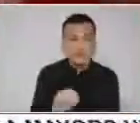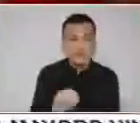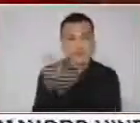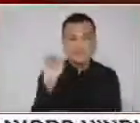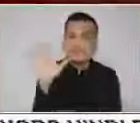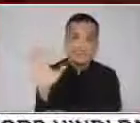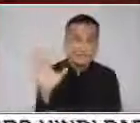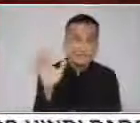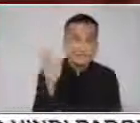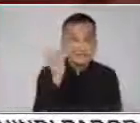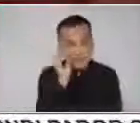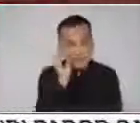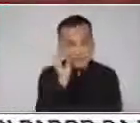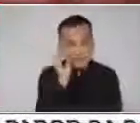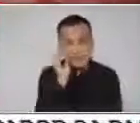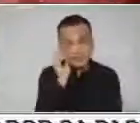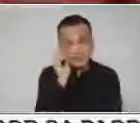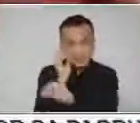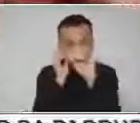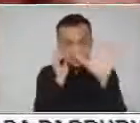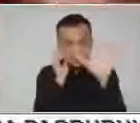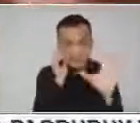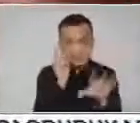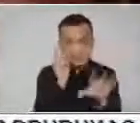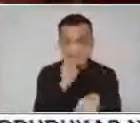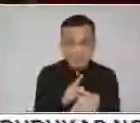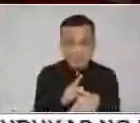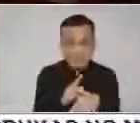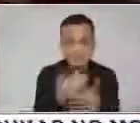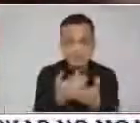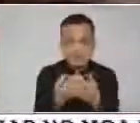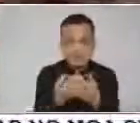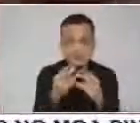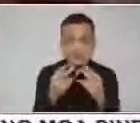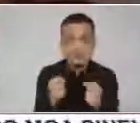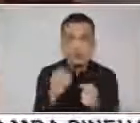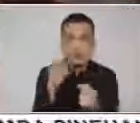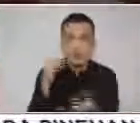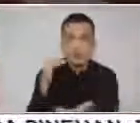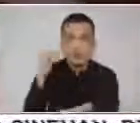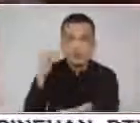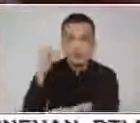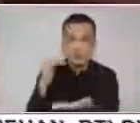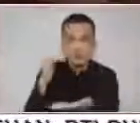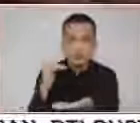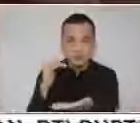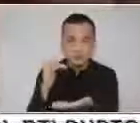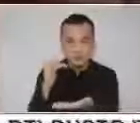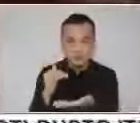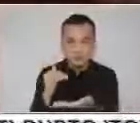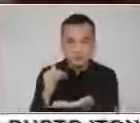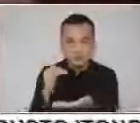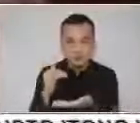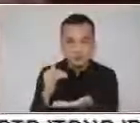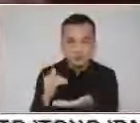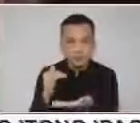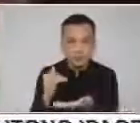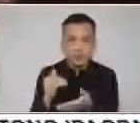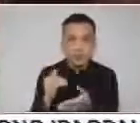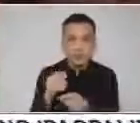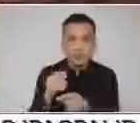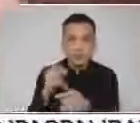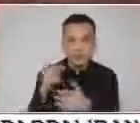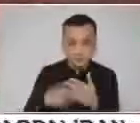saan ibinabagsak ang murang baboy galing ng Mindanao. Ibig sabihin, Dayan, may kompetisyon, kaya kung hindi sila magbababa ng